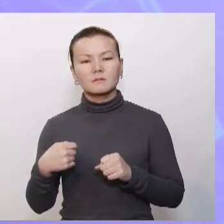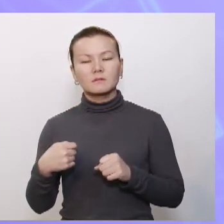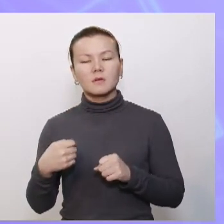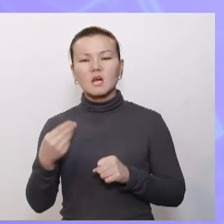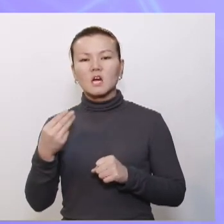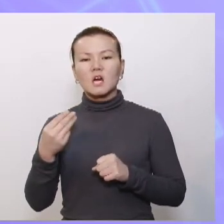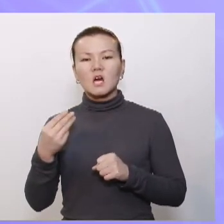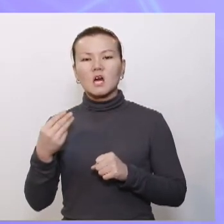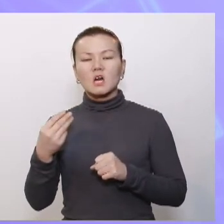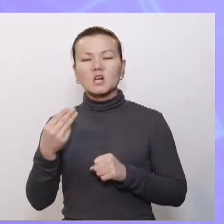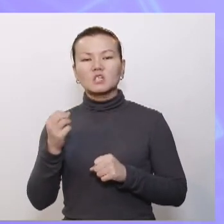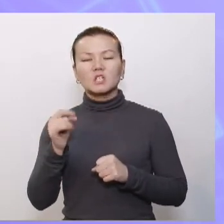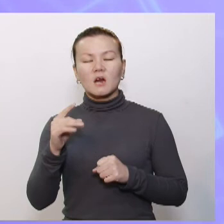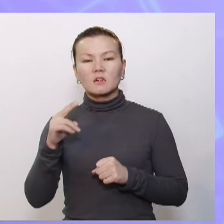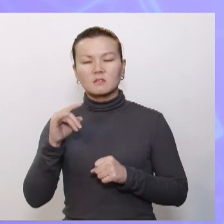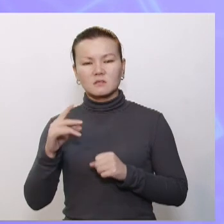шардын түсү.